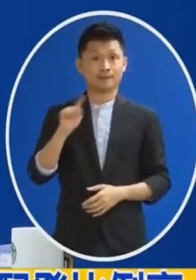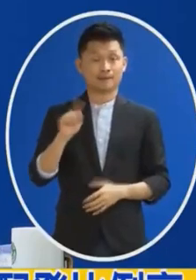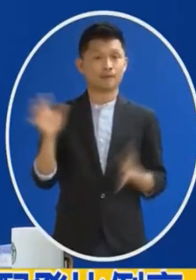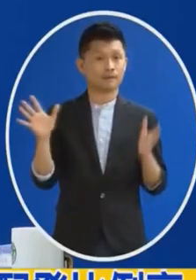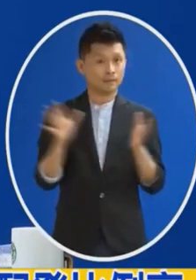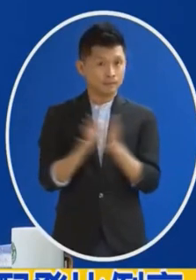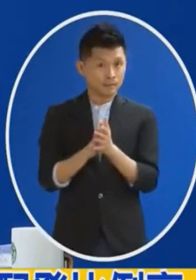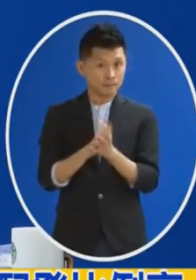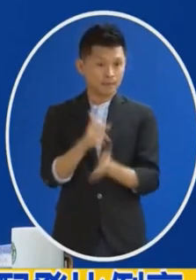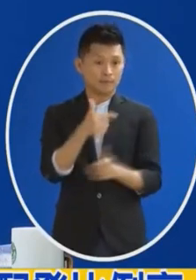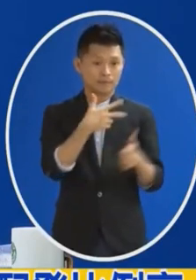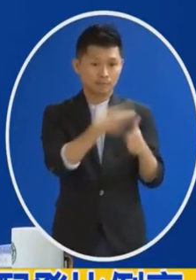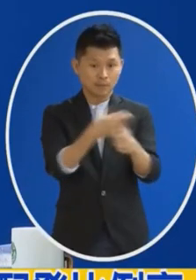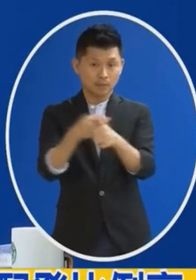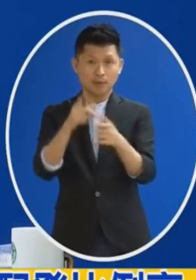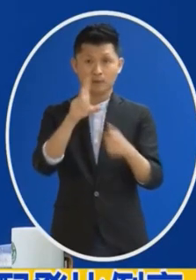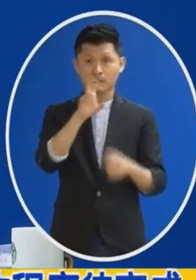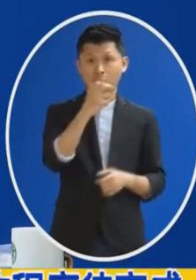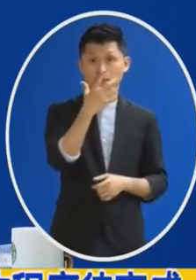共打了